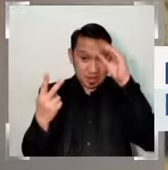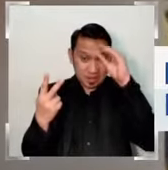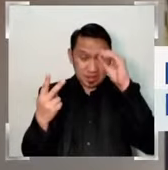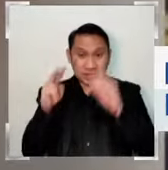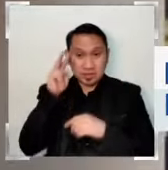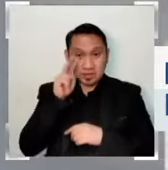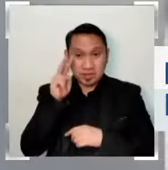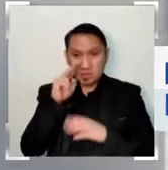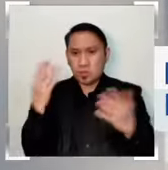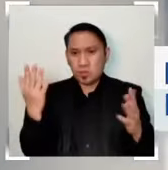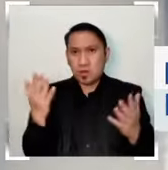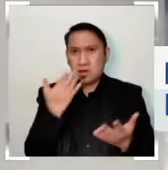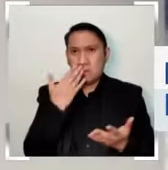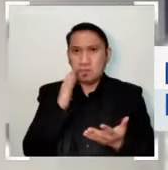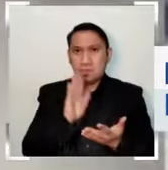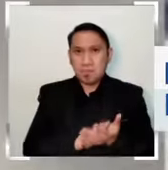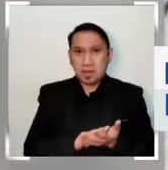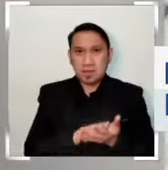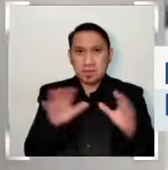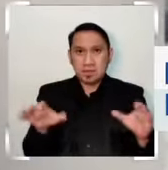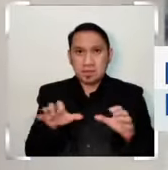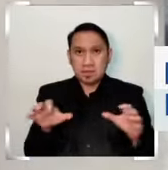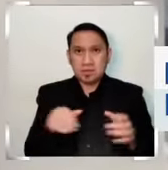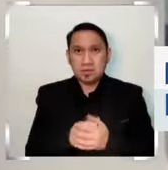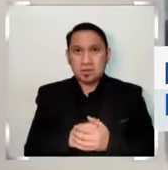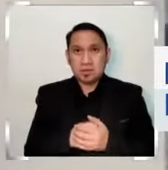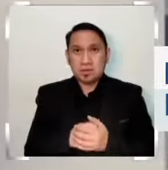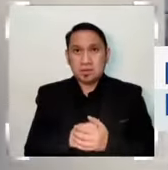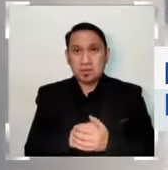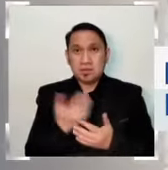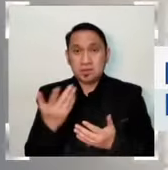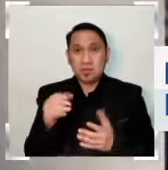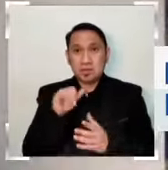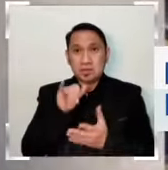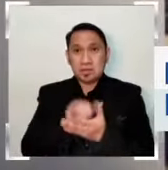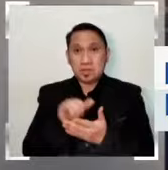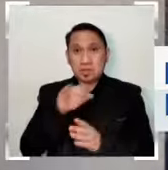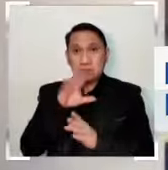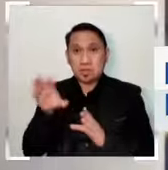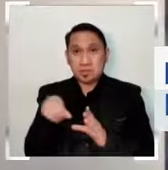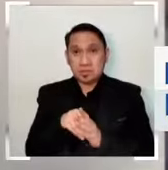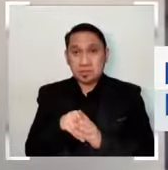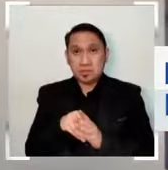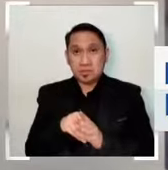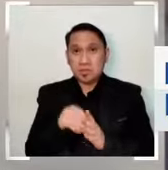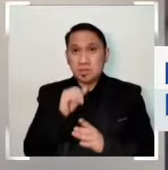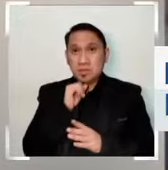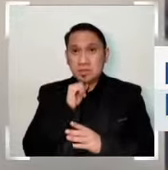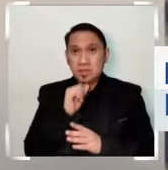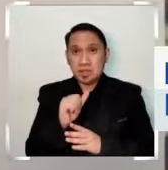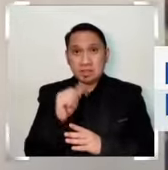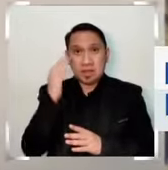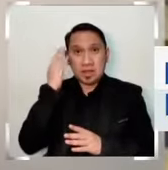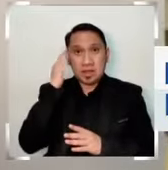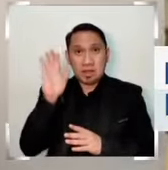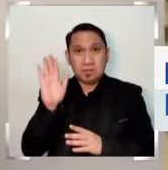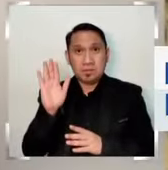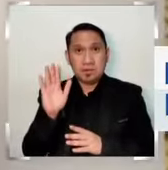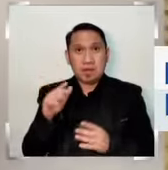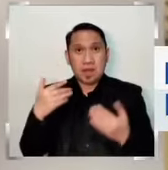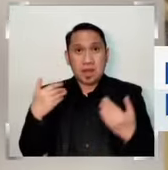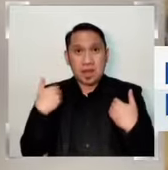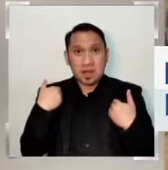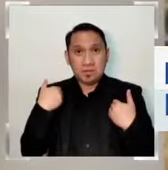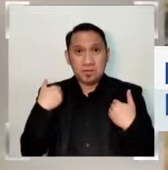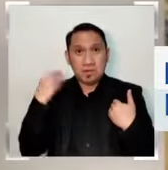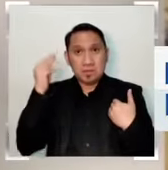sa kanyang ginawa. Ang kumalat daw na video ay bahagi lang ng buong pangyayari. Hindi rin umano alam ni Hison na may sakit sa pag-iisip ang